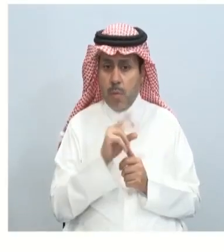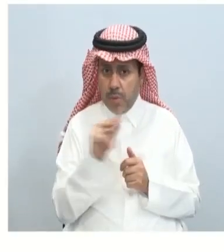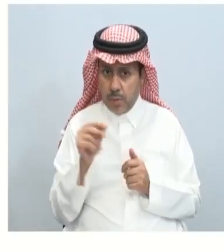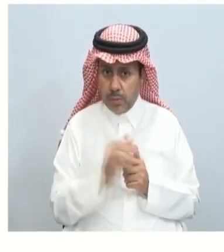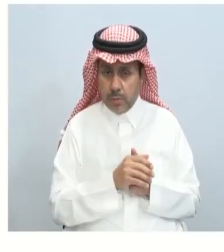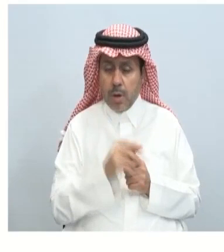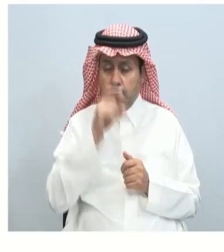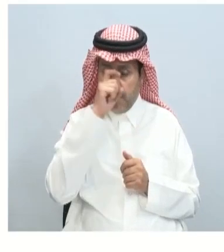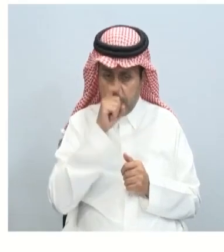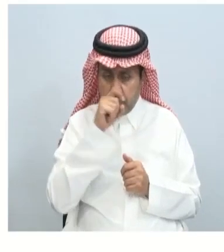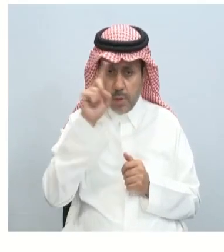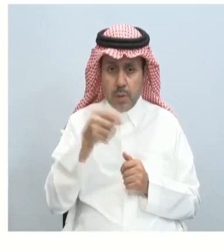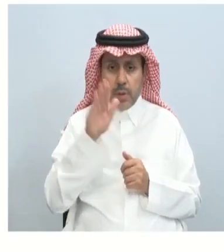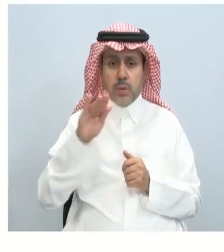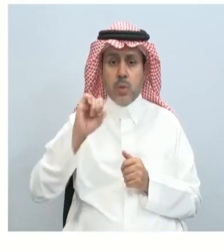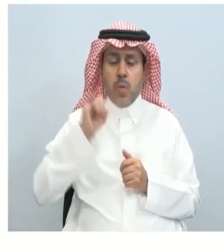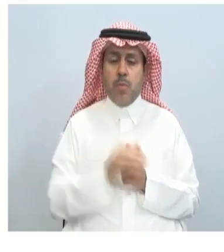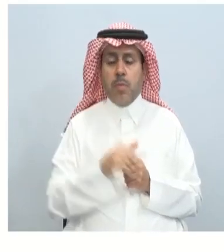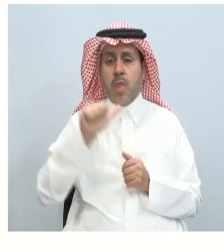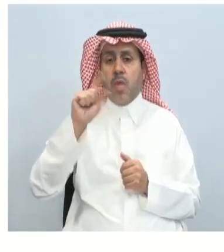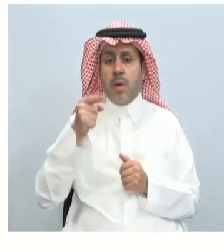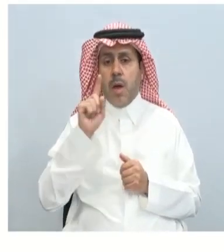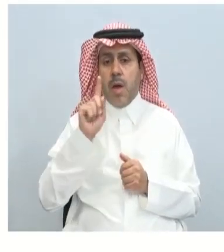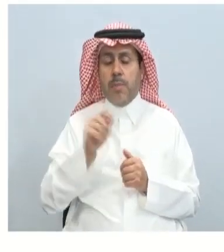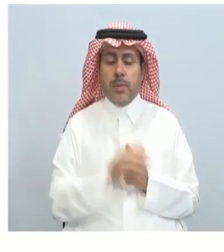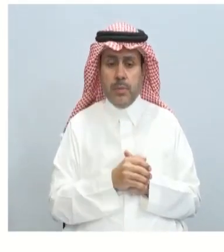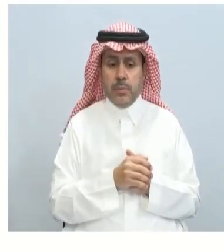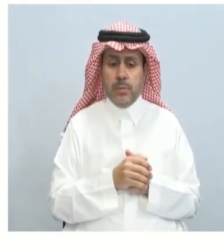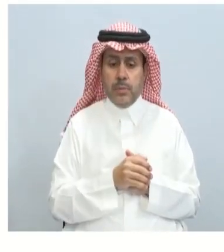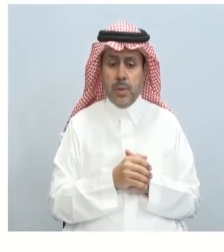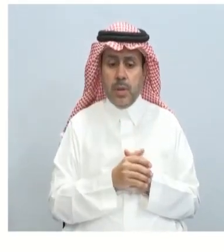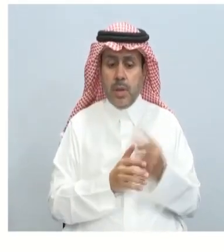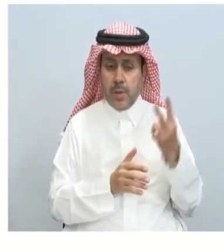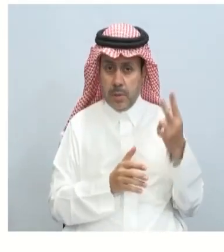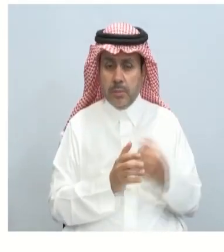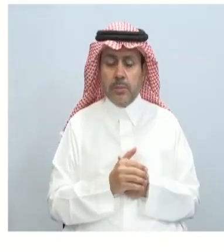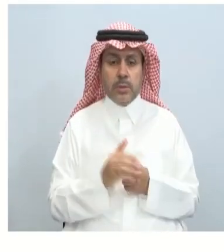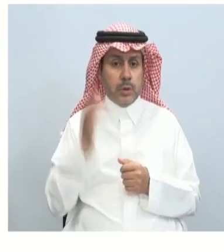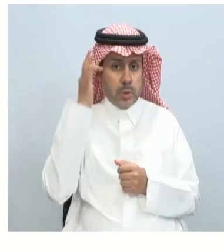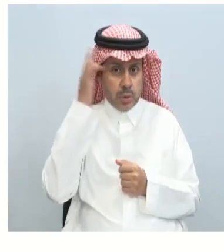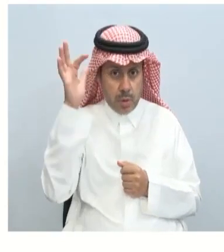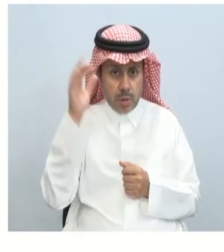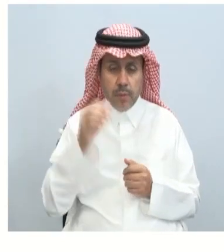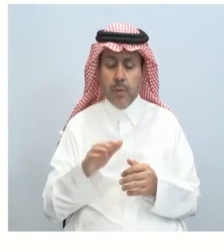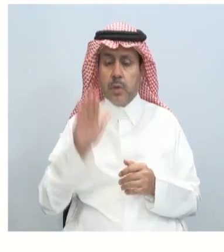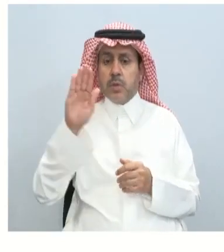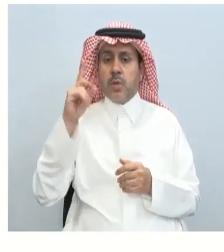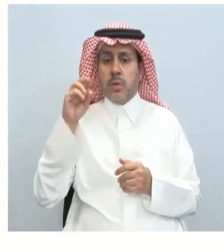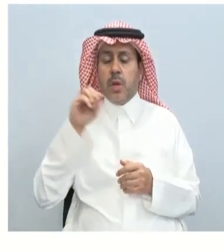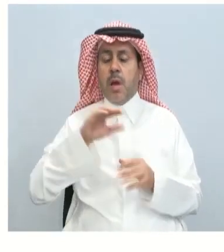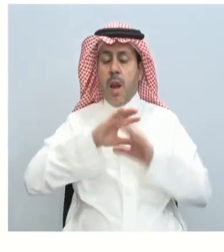فرض السلطه العامه للضرائب والرسوم اما الحاله الثانيه تتصرف السلطه العامه باعتبارها